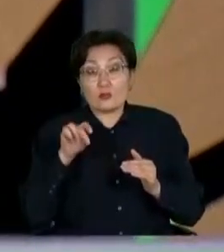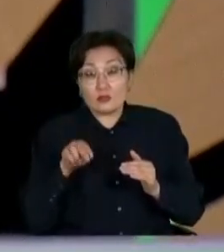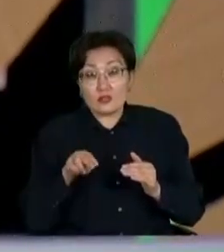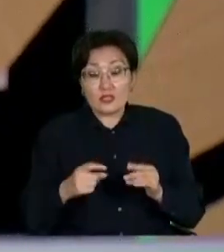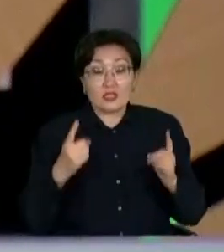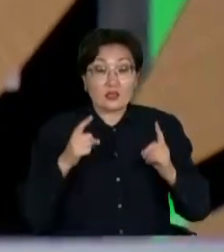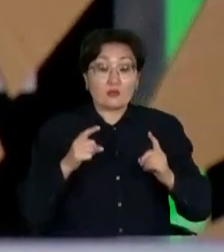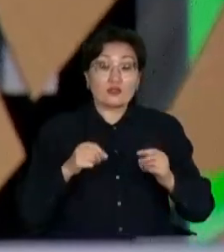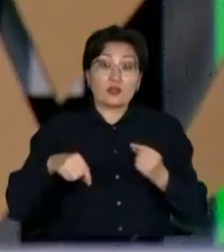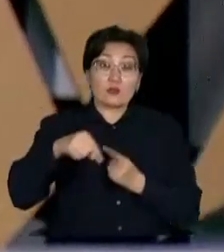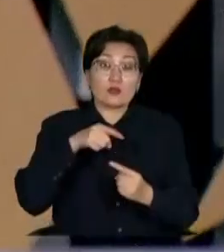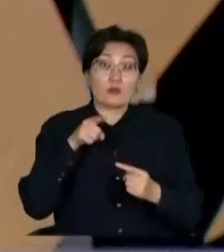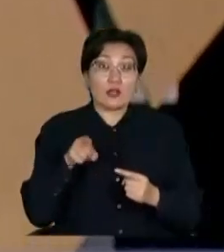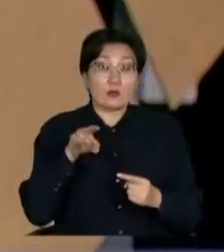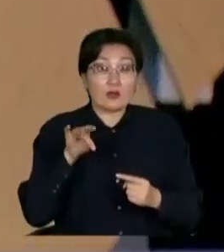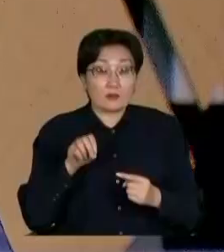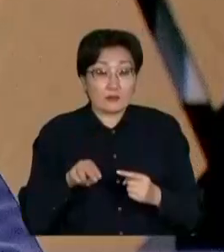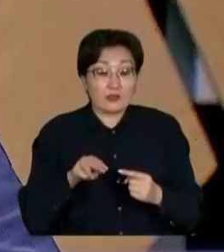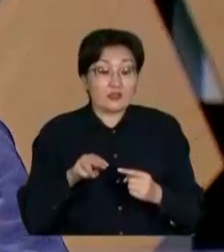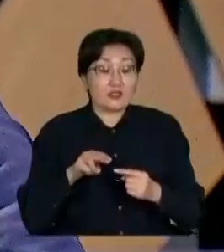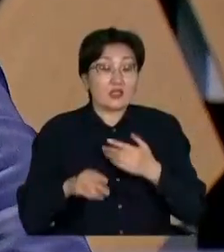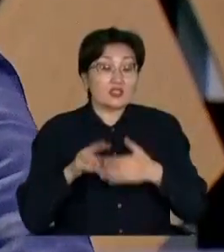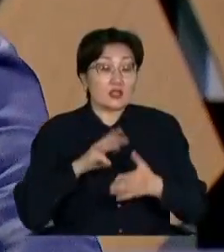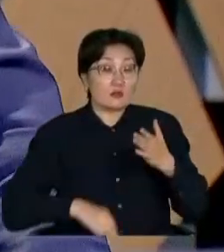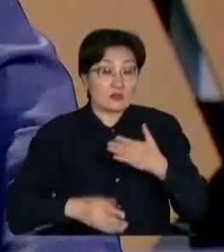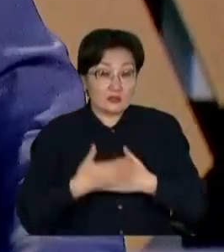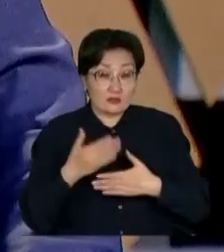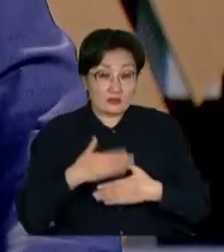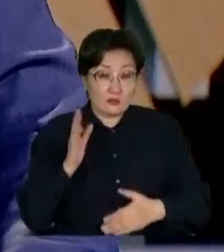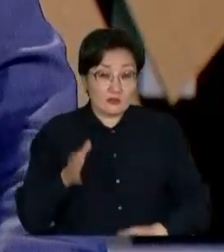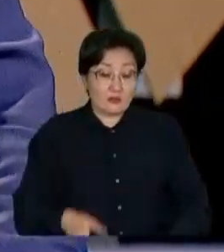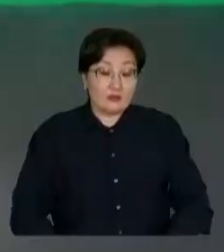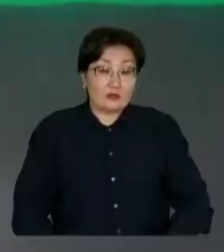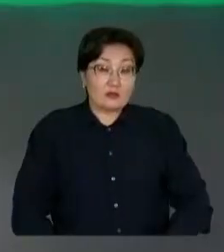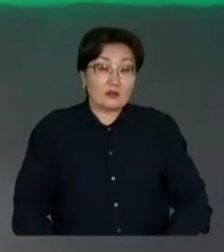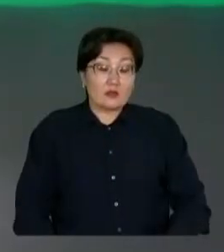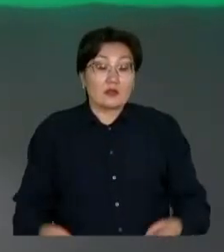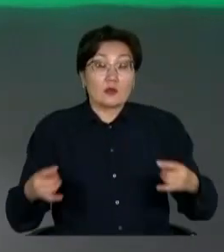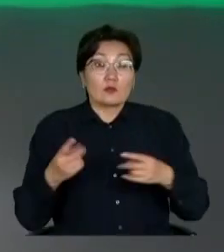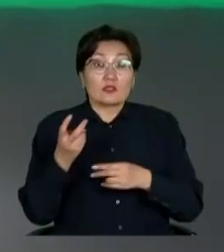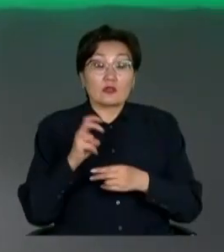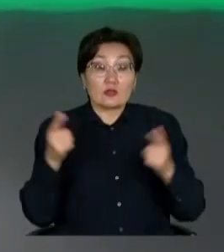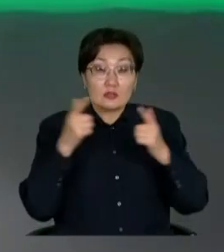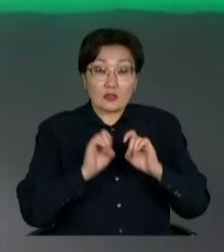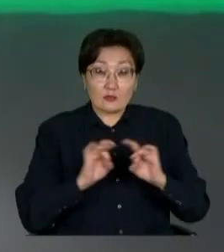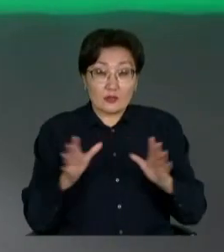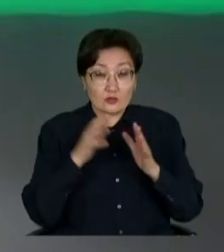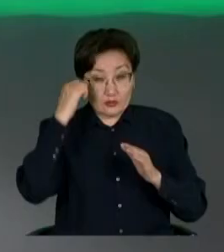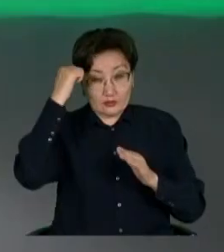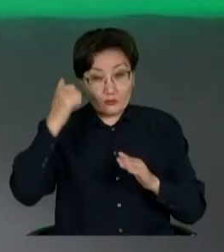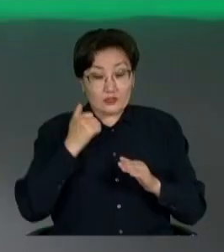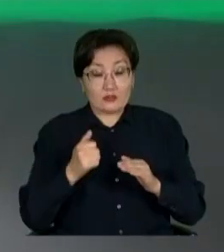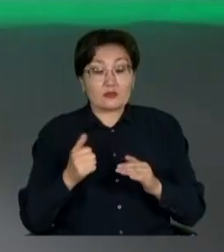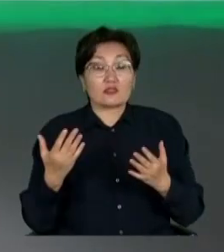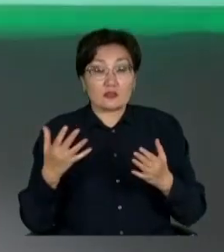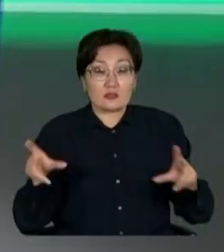ірі кәсіпкерлерге 1000 МРП. Жақсы. Жас Қайрат Ержанұлы, студияға келіп ақпарат бөліскеніңізге рахмет.